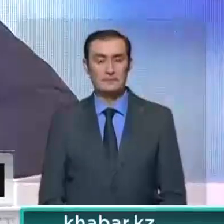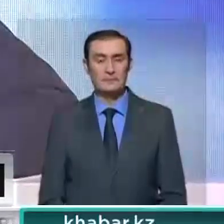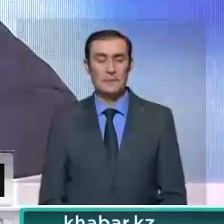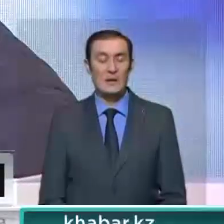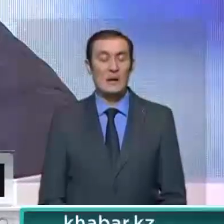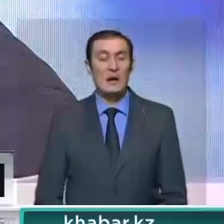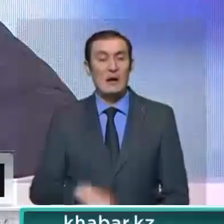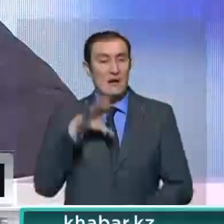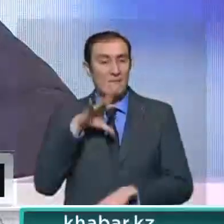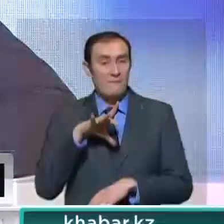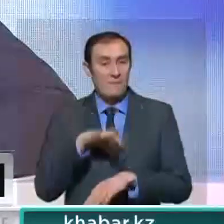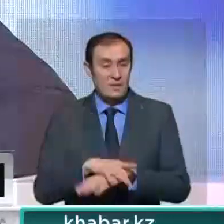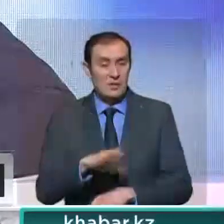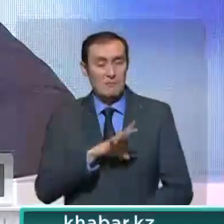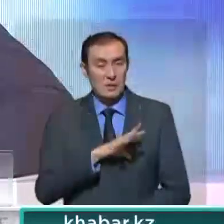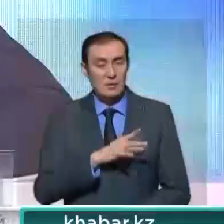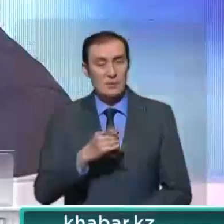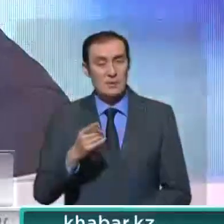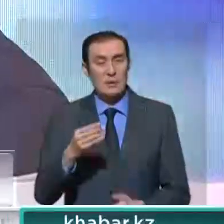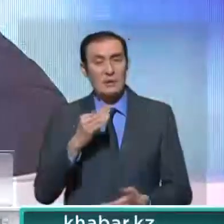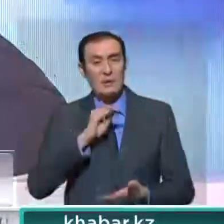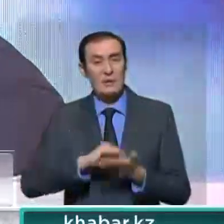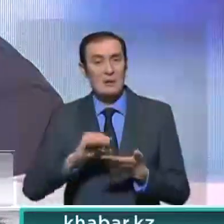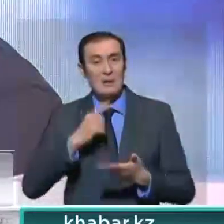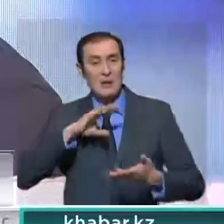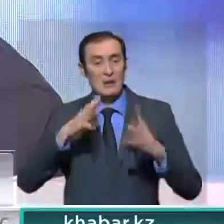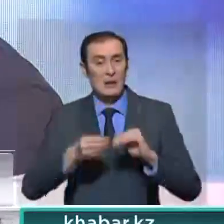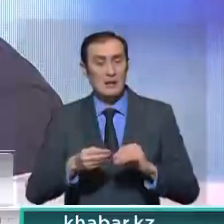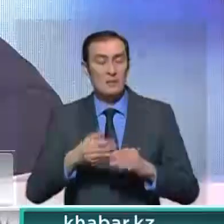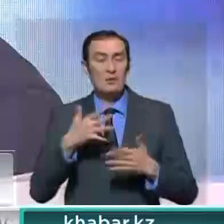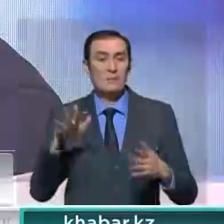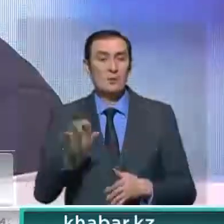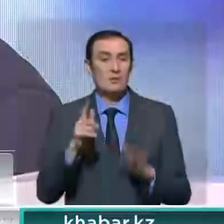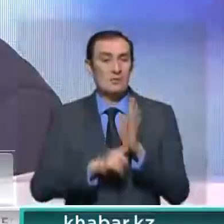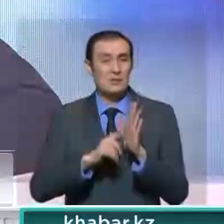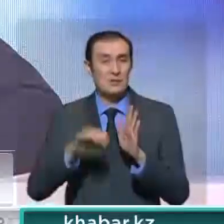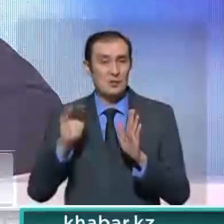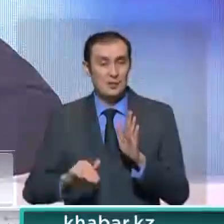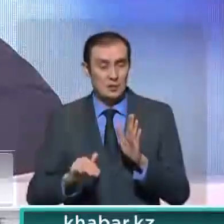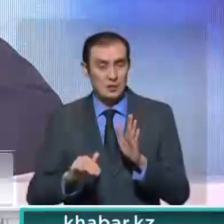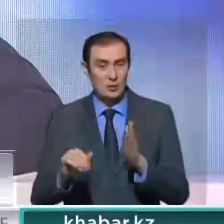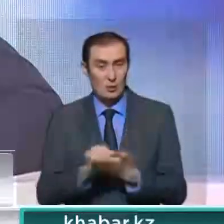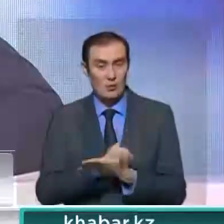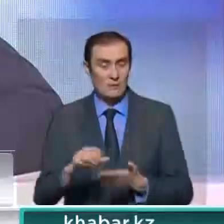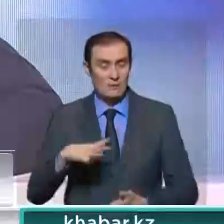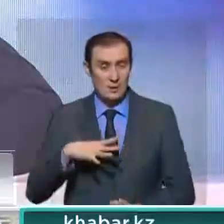фактически была посту пила декларация более 570 тысяч деклараций